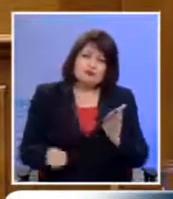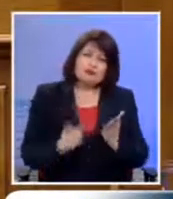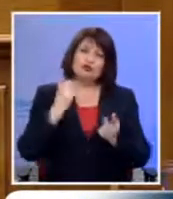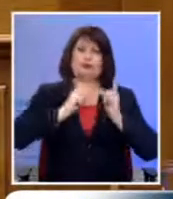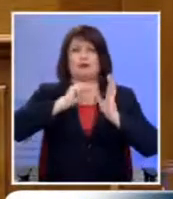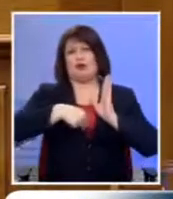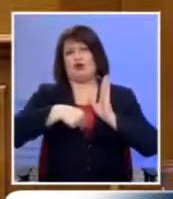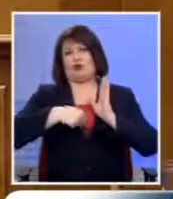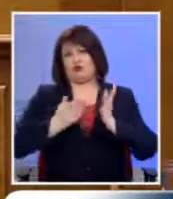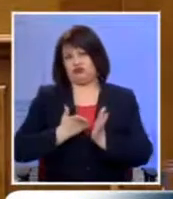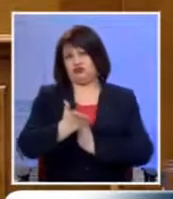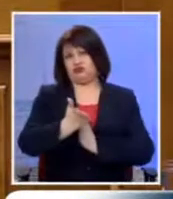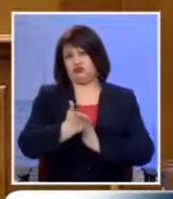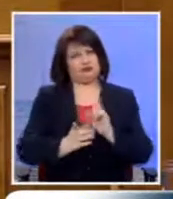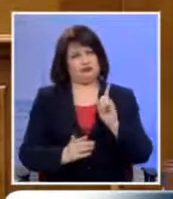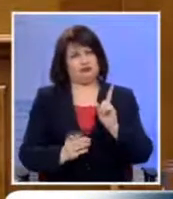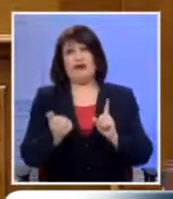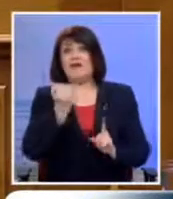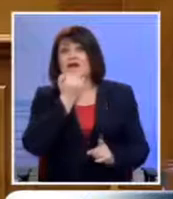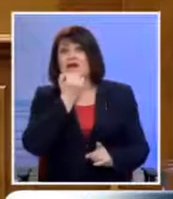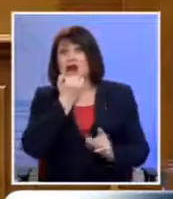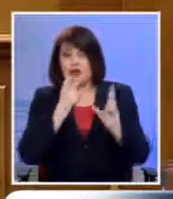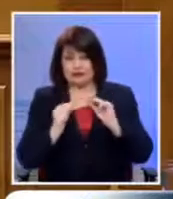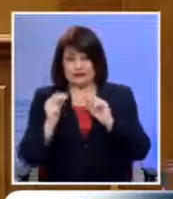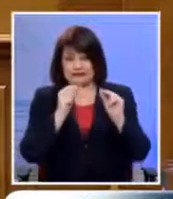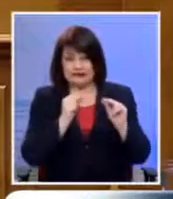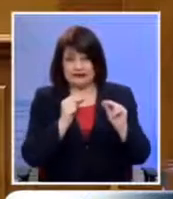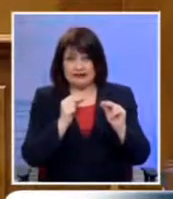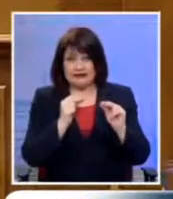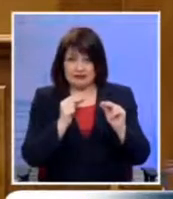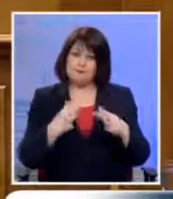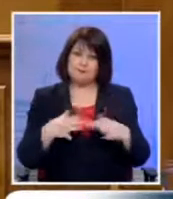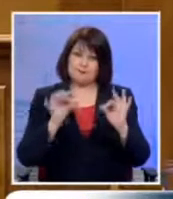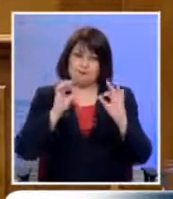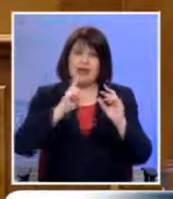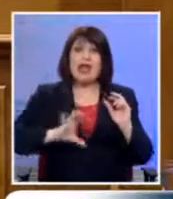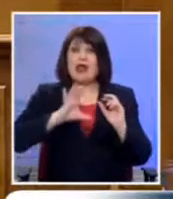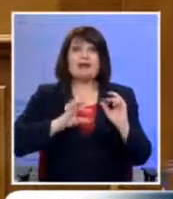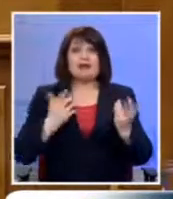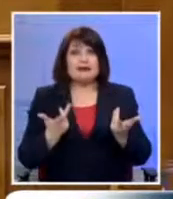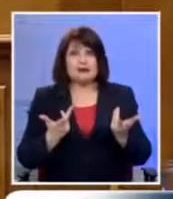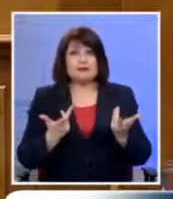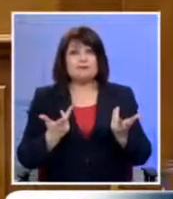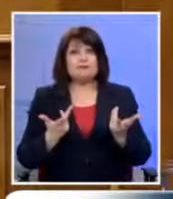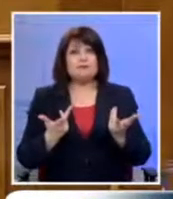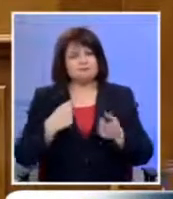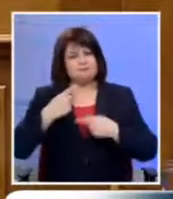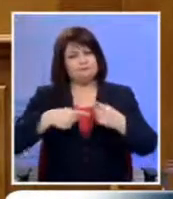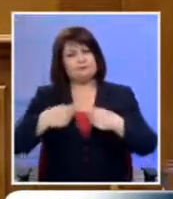μνημόνιο. Θα ήταν λάθος η συζήτηση αυτή για την αφετηρία της έρευνας να ξετυλιχθεί